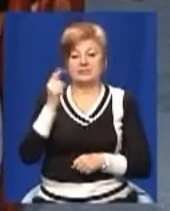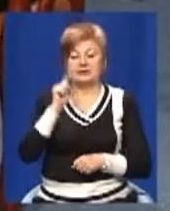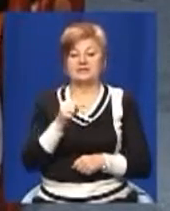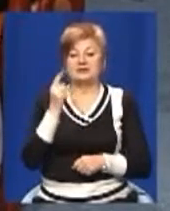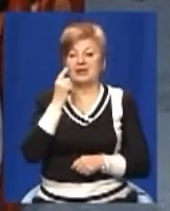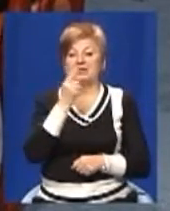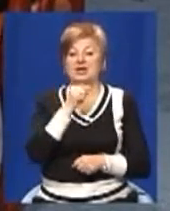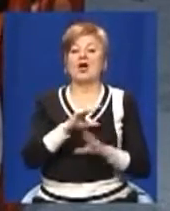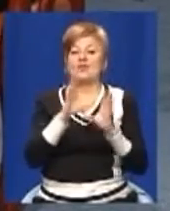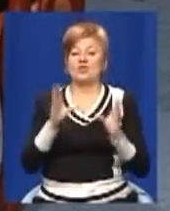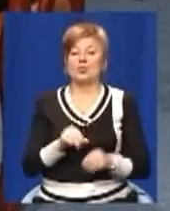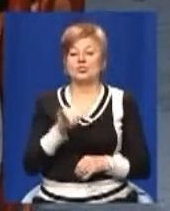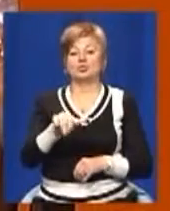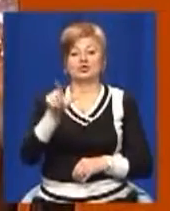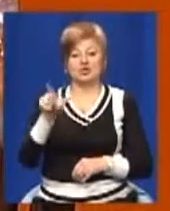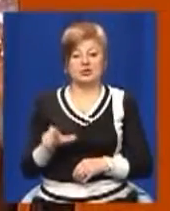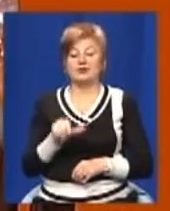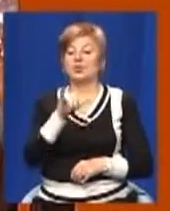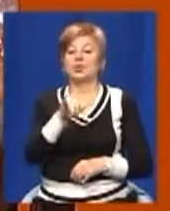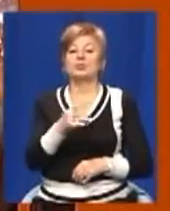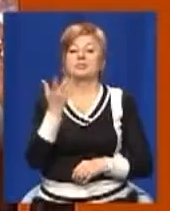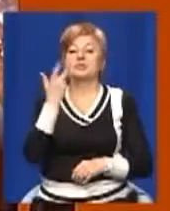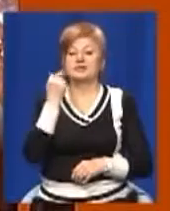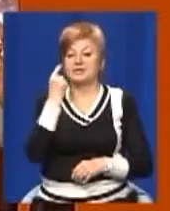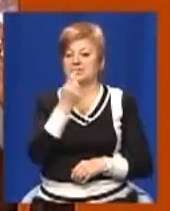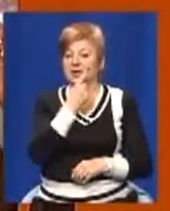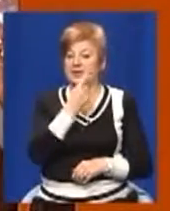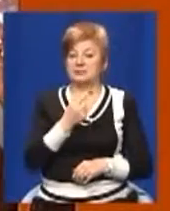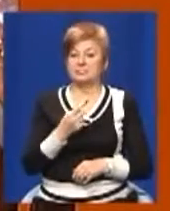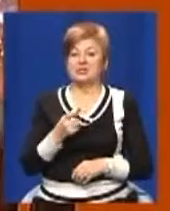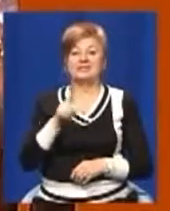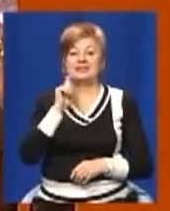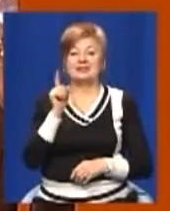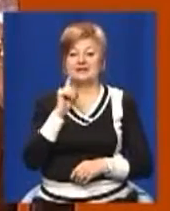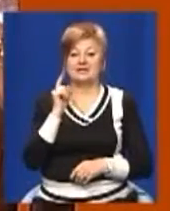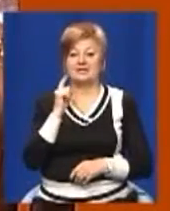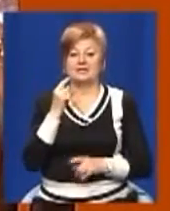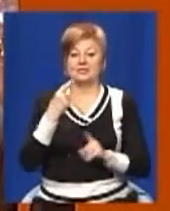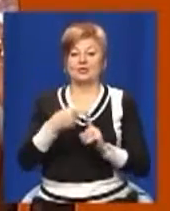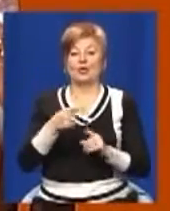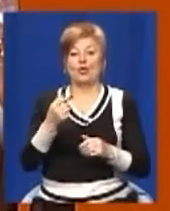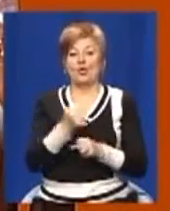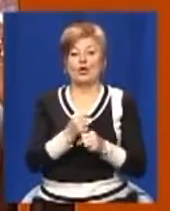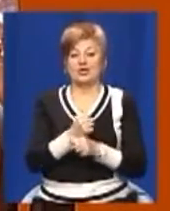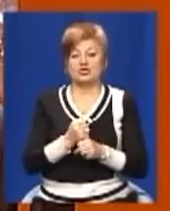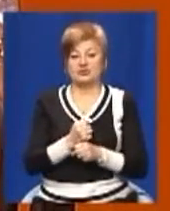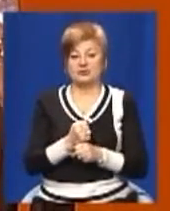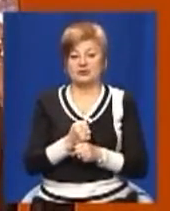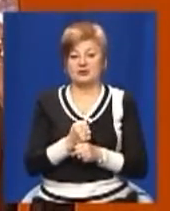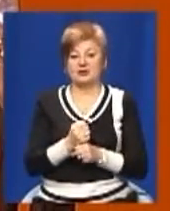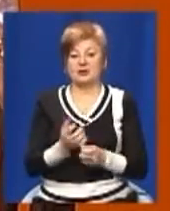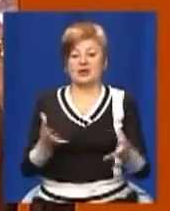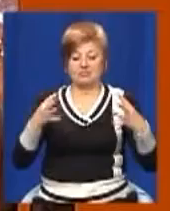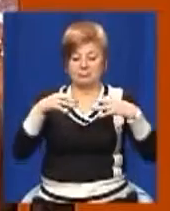кольори очей, які бувають у людини? У тебе який кольор очей? Зелений та коричневий. З